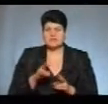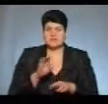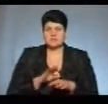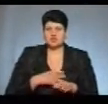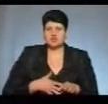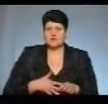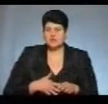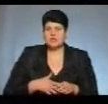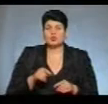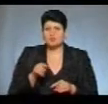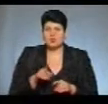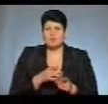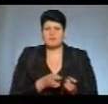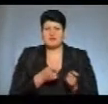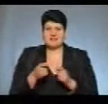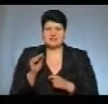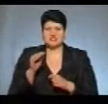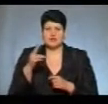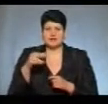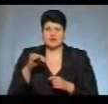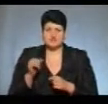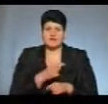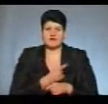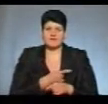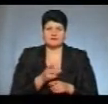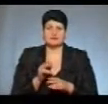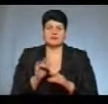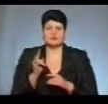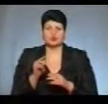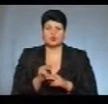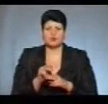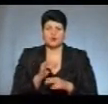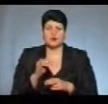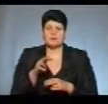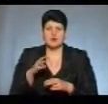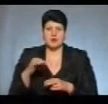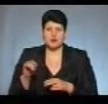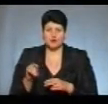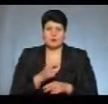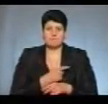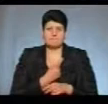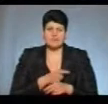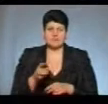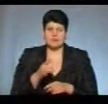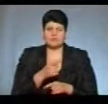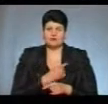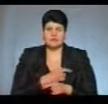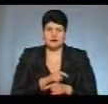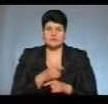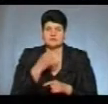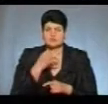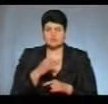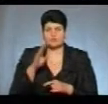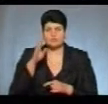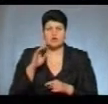животі. Тоді його привезли у Жидачівську районну лікарню, де дитину лікував Юрій Михайлюк. Медики Жидачівської районної лікарні діагностували у